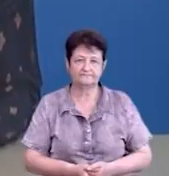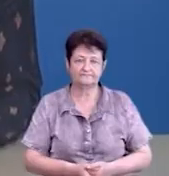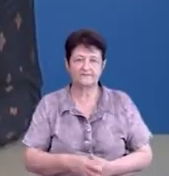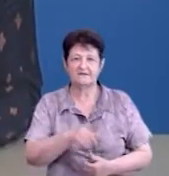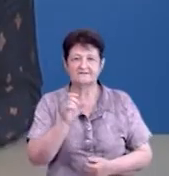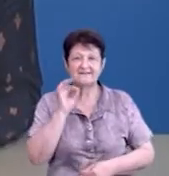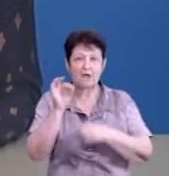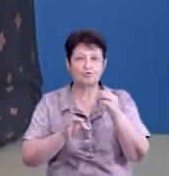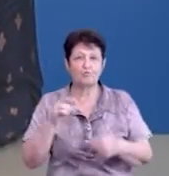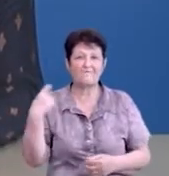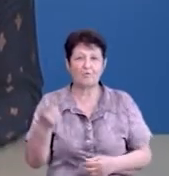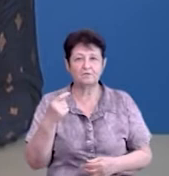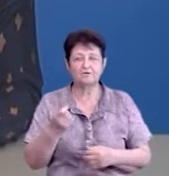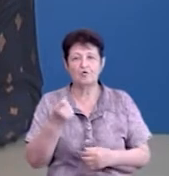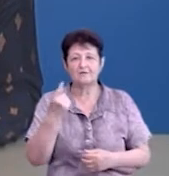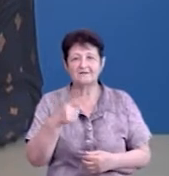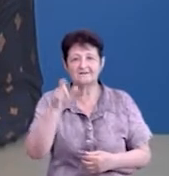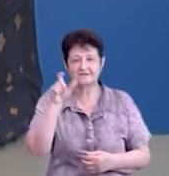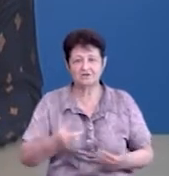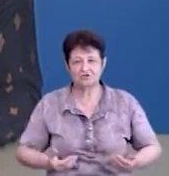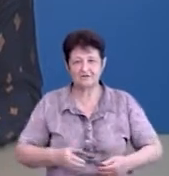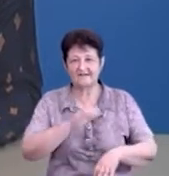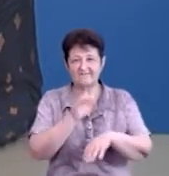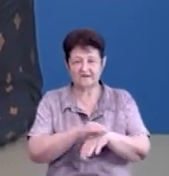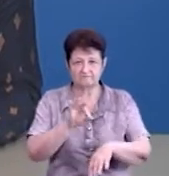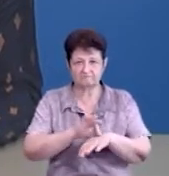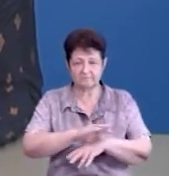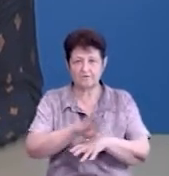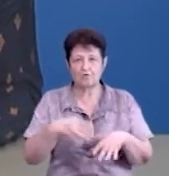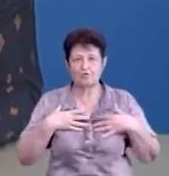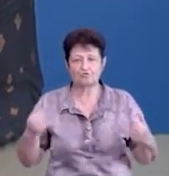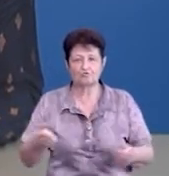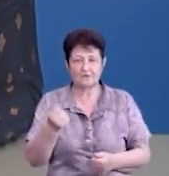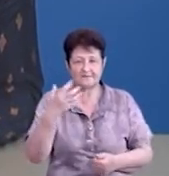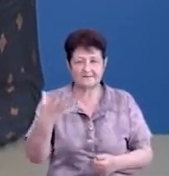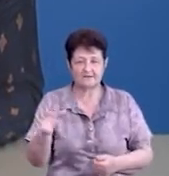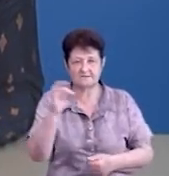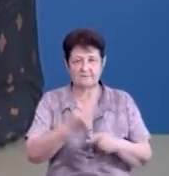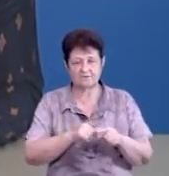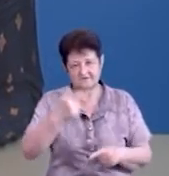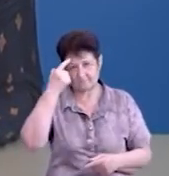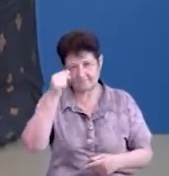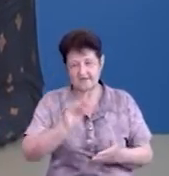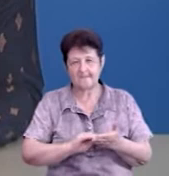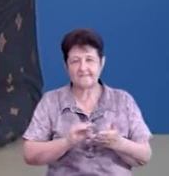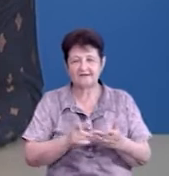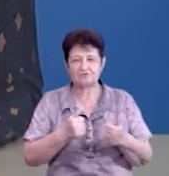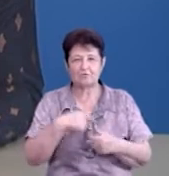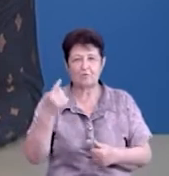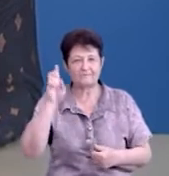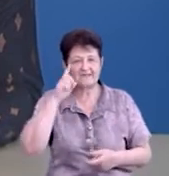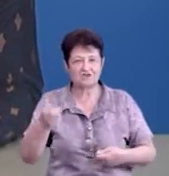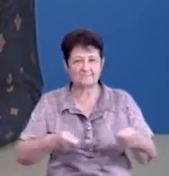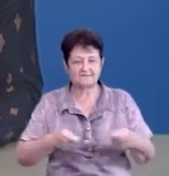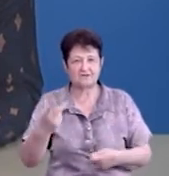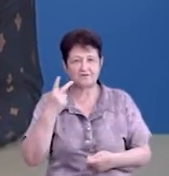За добу в області ще 11 жителів виявили коронавірус. Одужали 15 людей. Про це повідомляє прес-служба